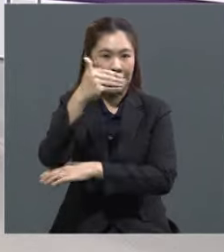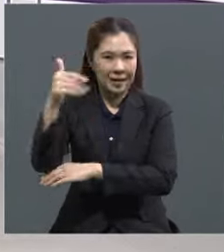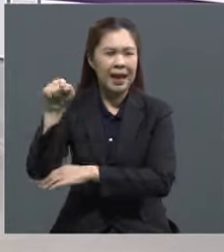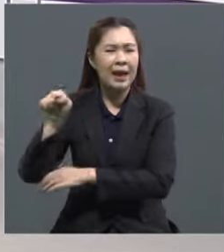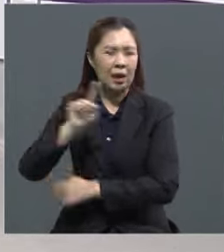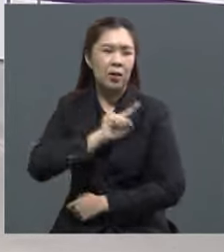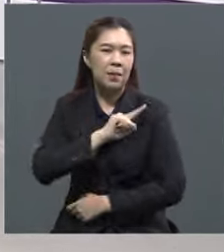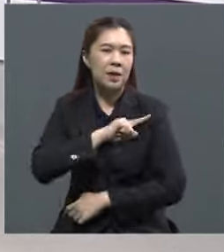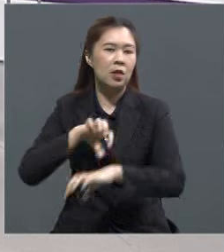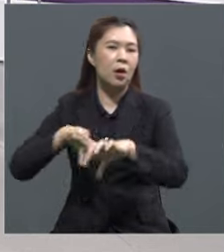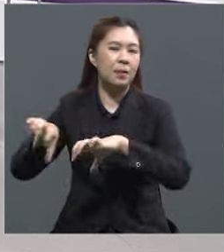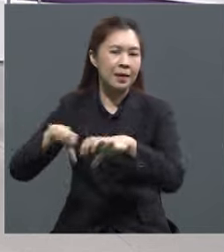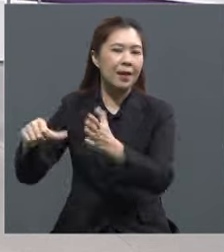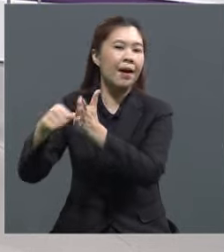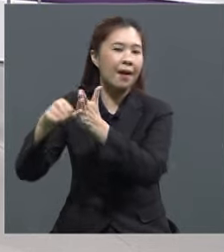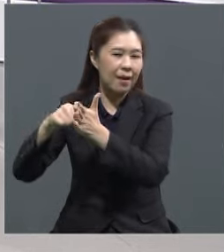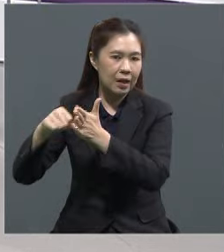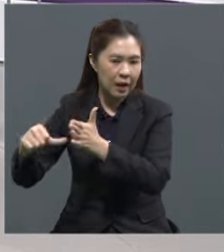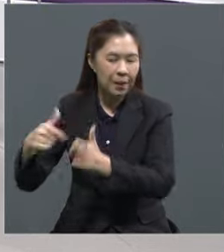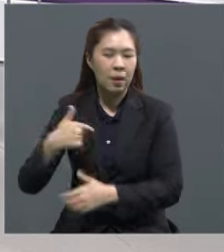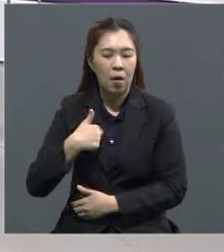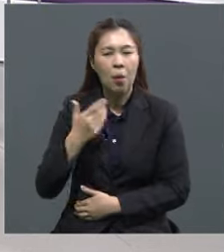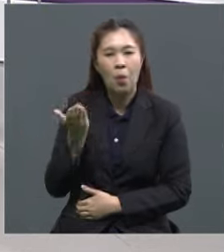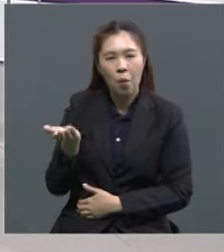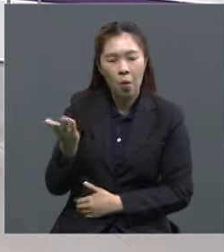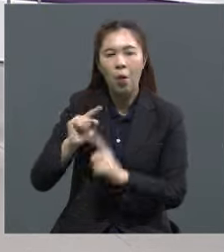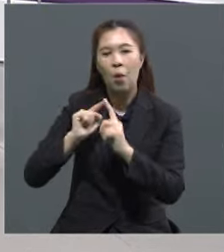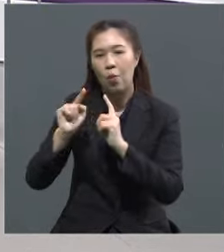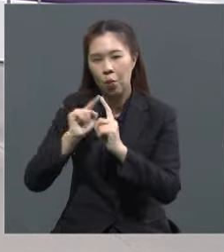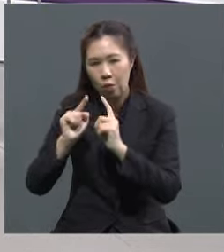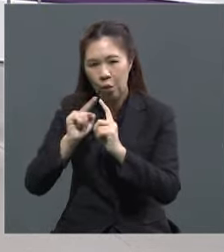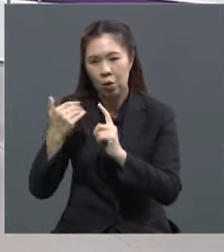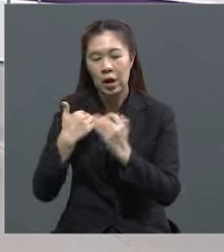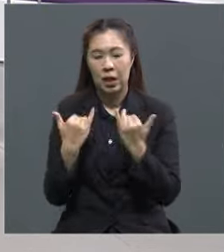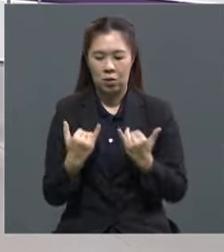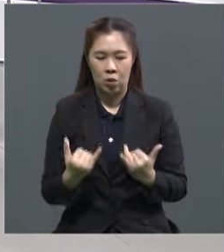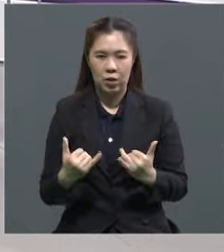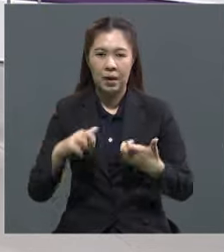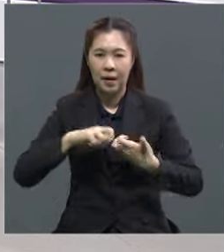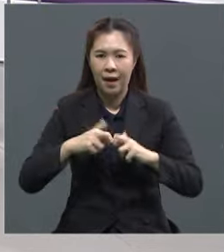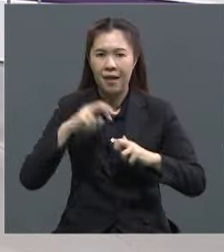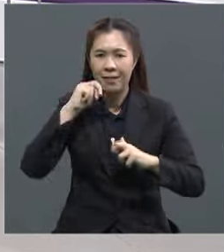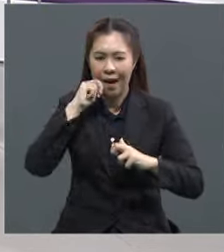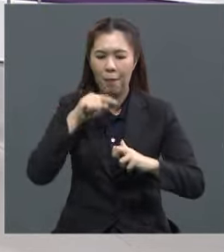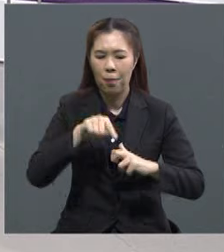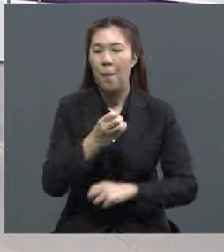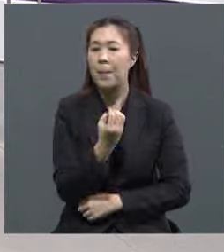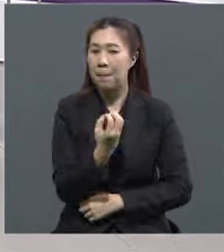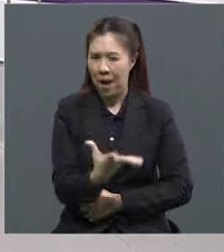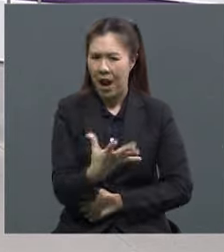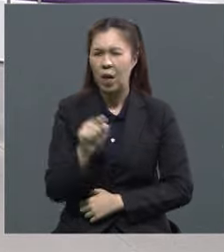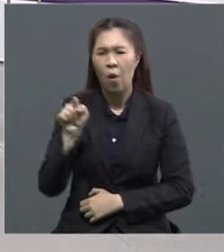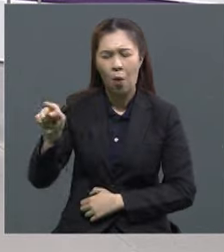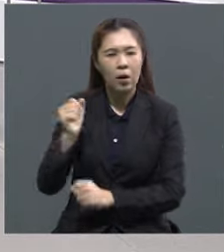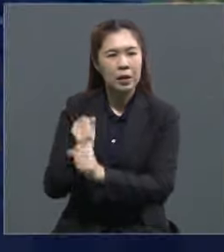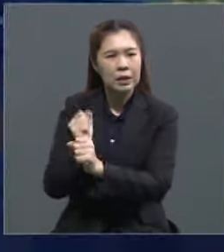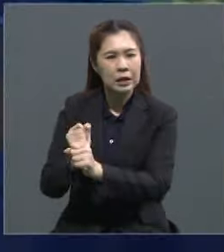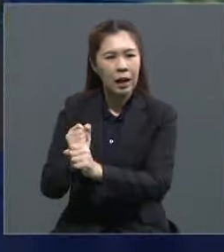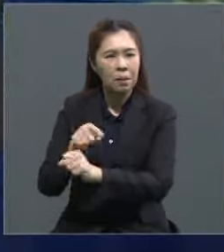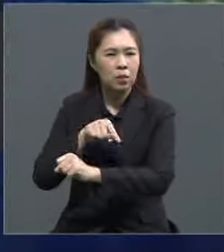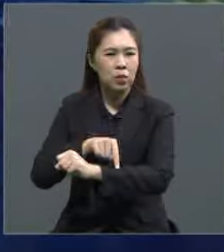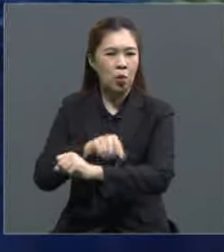แล้วเราก็เลยมีการที่ประสานครับว่าเอ้ยในช่วงนี้เนี่ยมันมีปริมาณน้ำที่จะมามากเพงั้นขอให้เร่งในเรื่องของการ